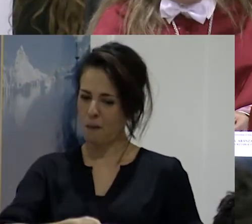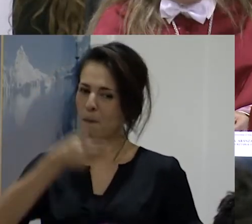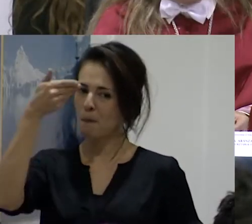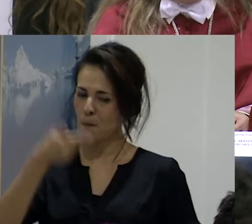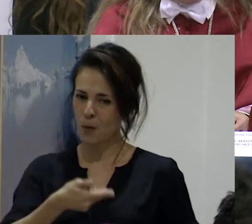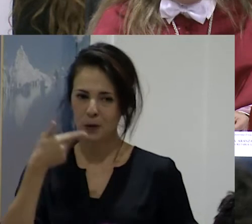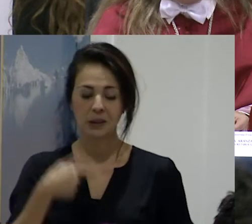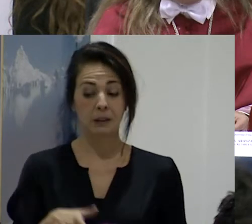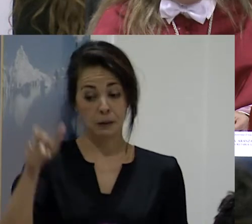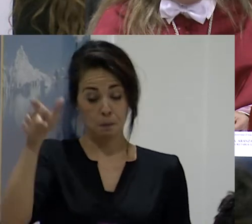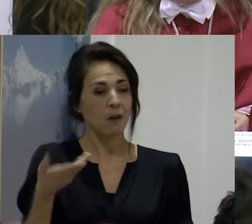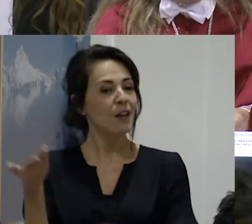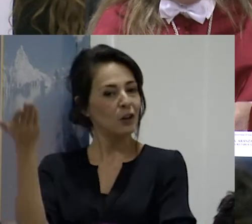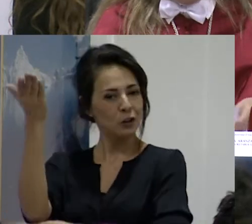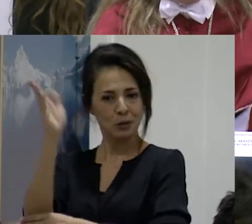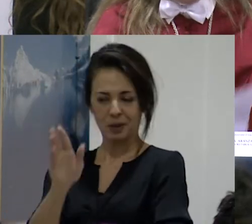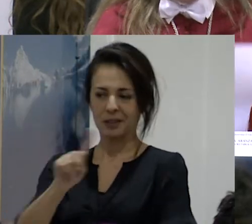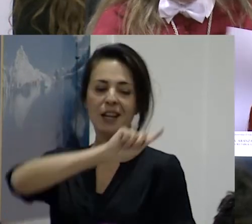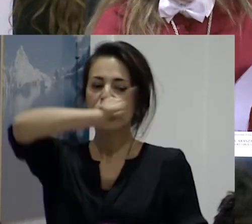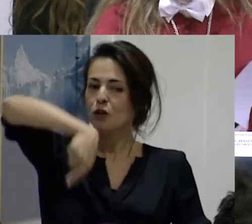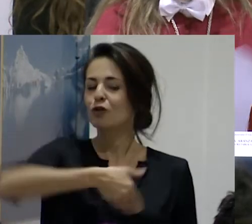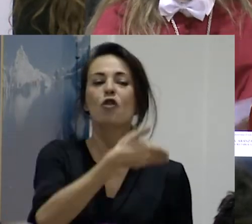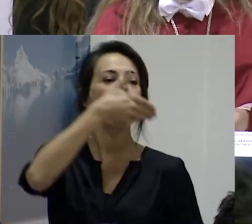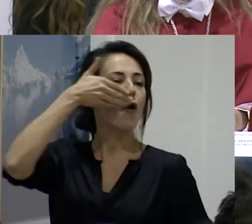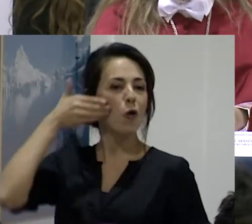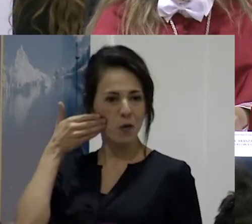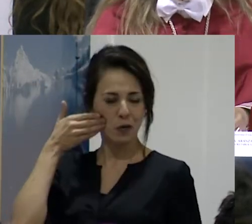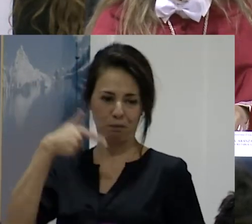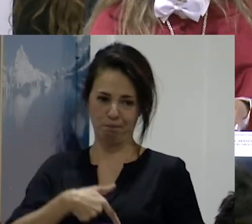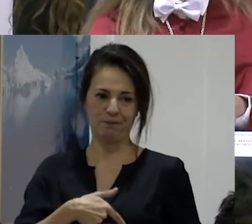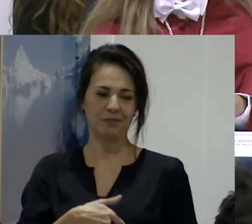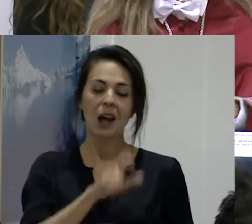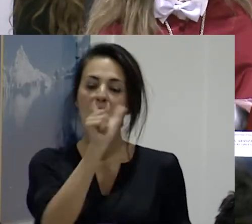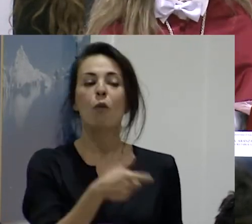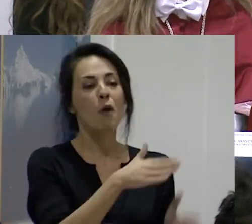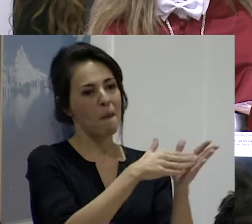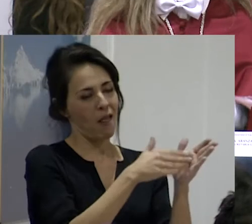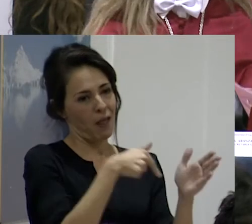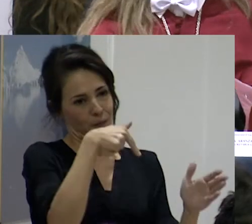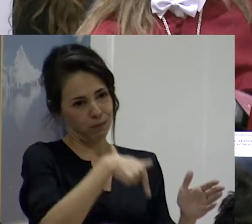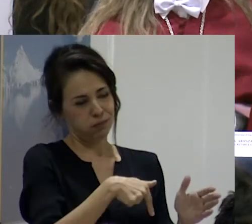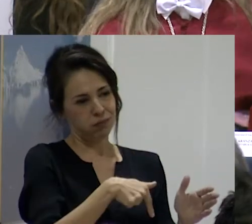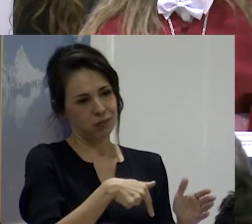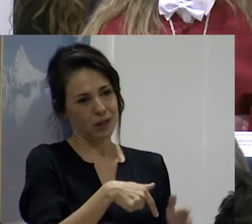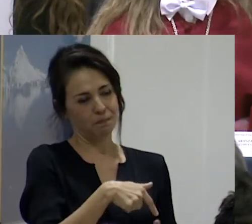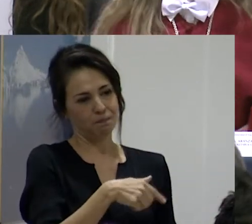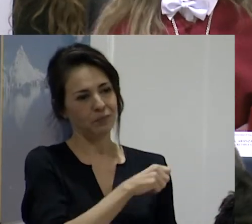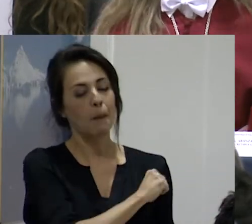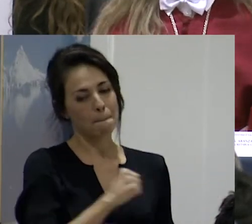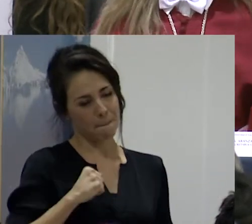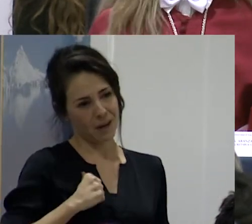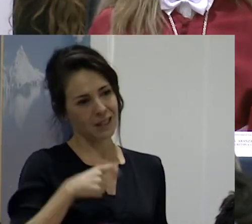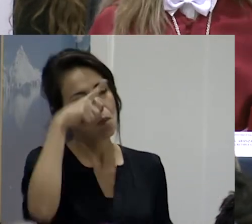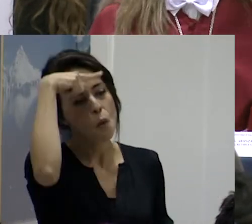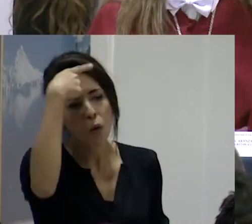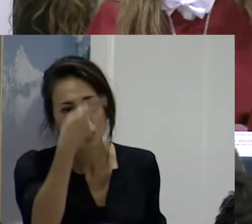ens representa i ens enorgullís. La terra valenciana té un ric patrimoni cultural, una formació universitària